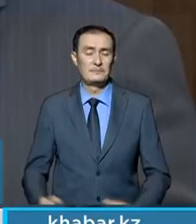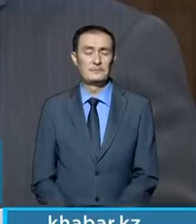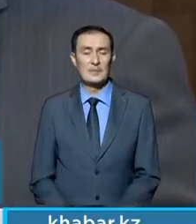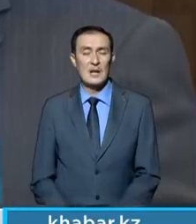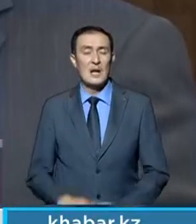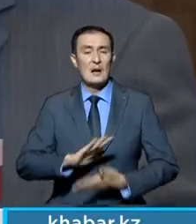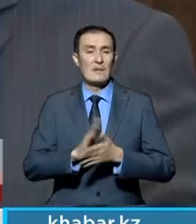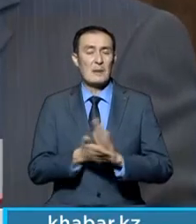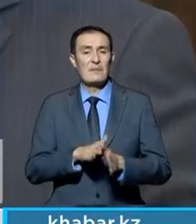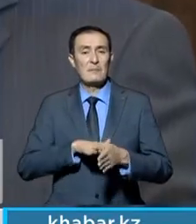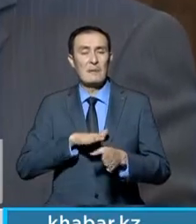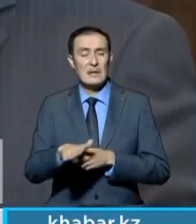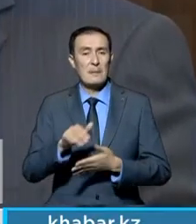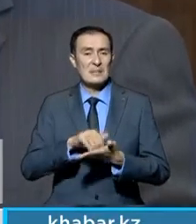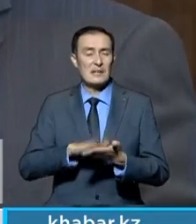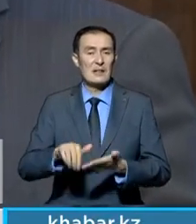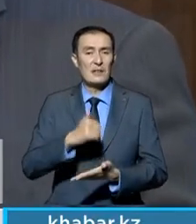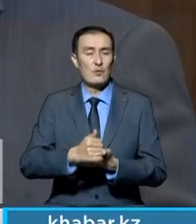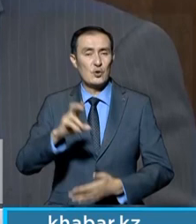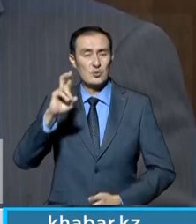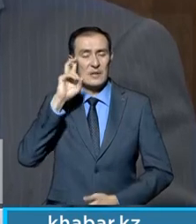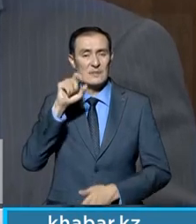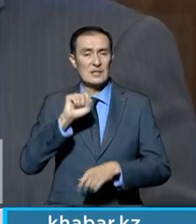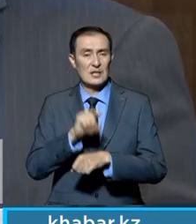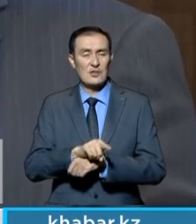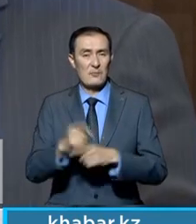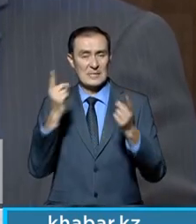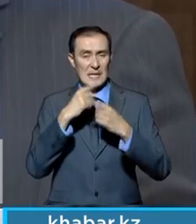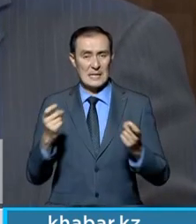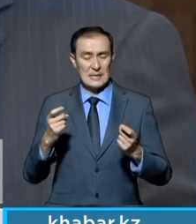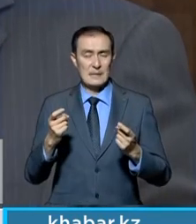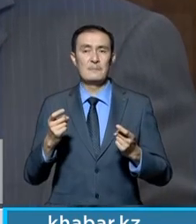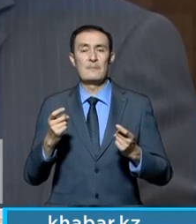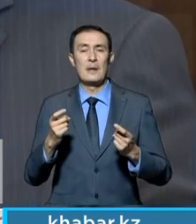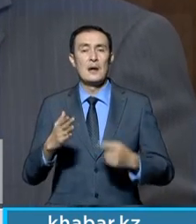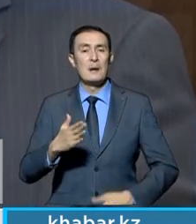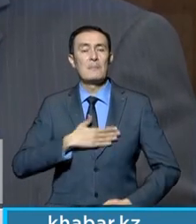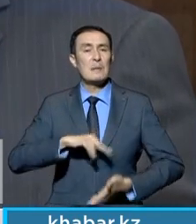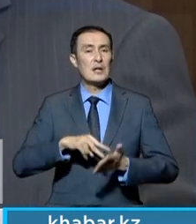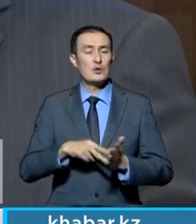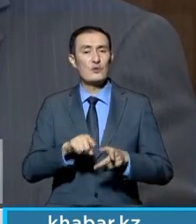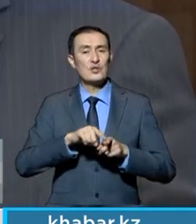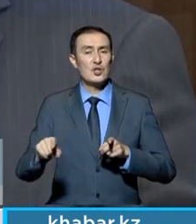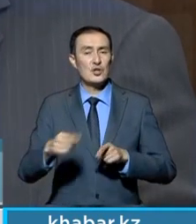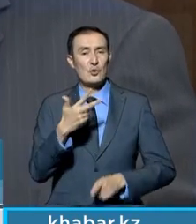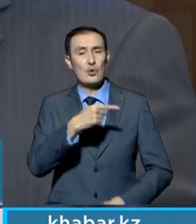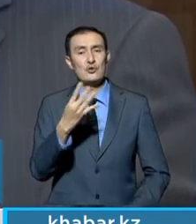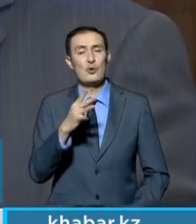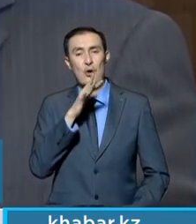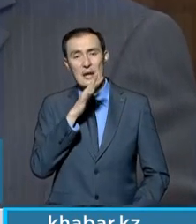В рамках выполнения поставленных главой государства задач в послании мы планируем в течение 3-4